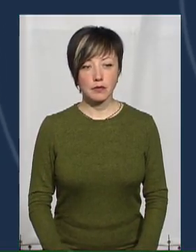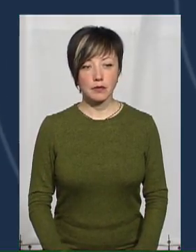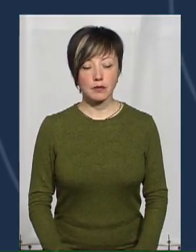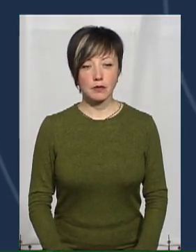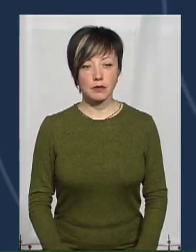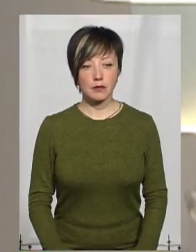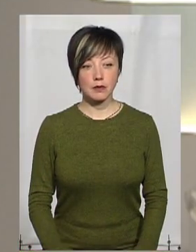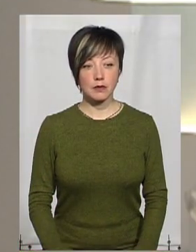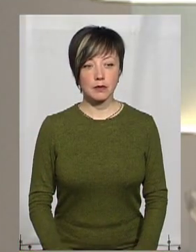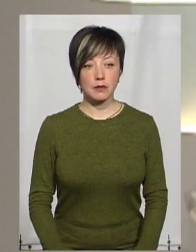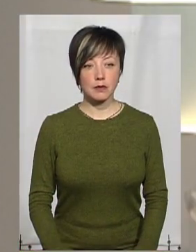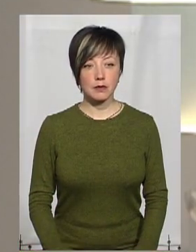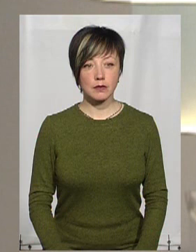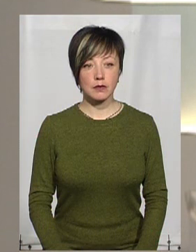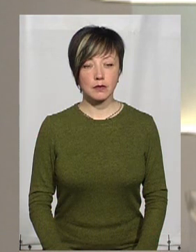Музика